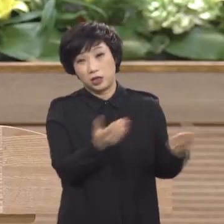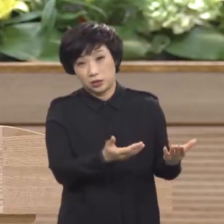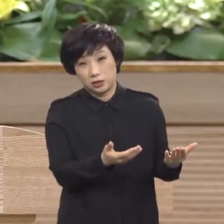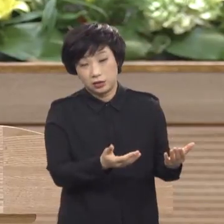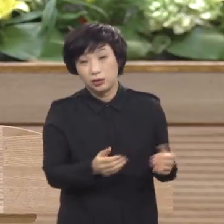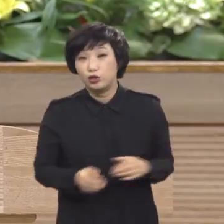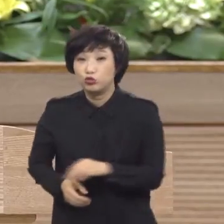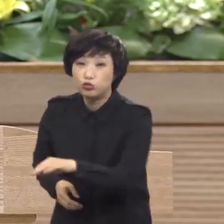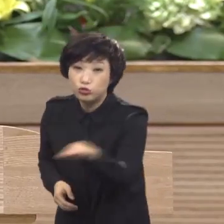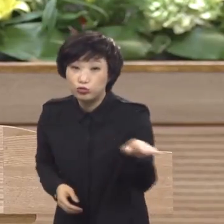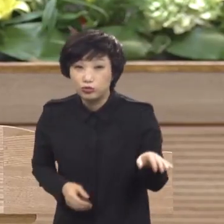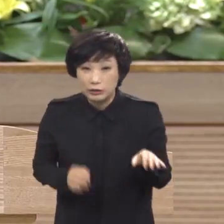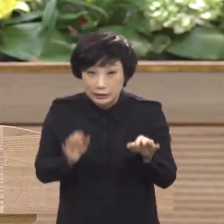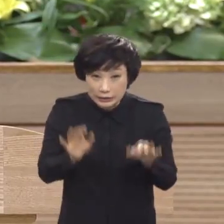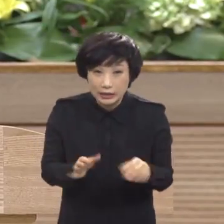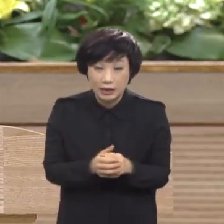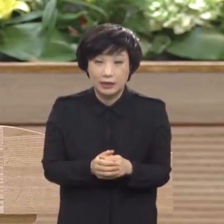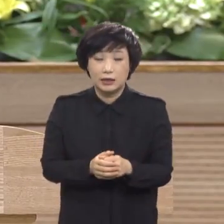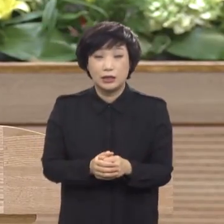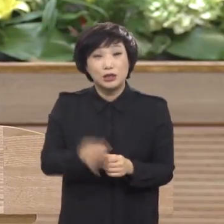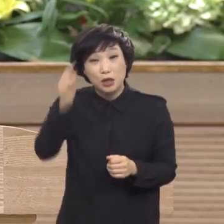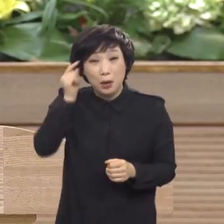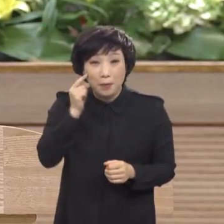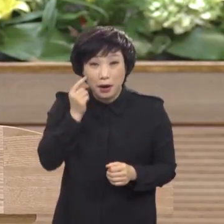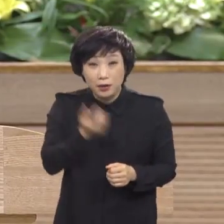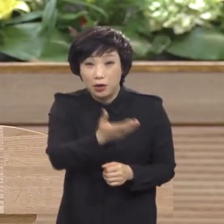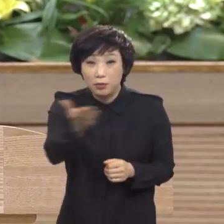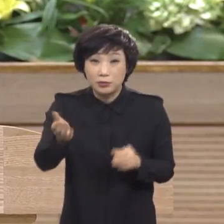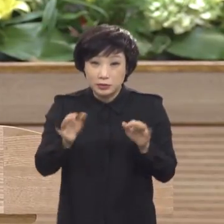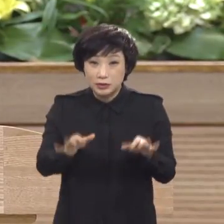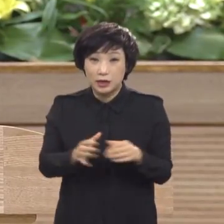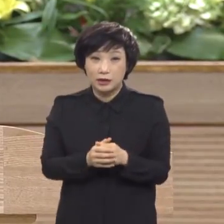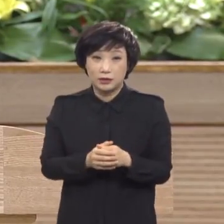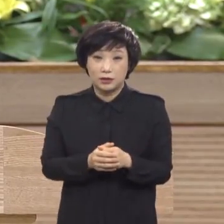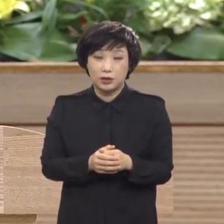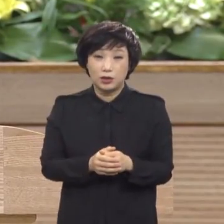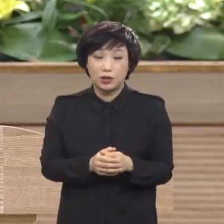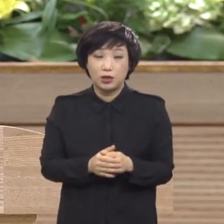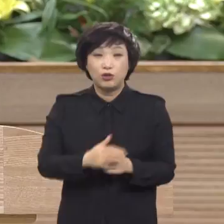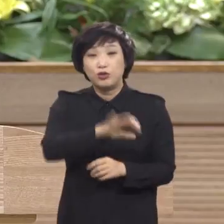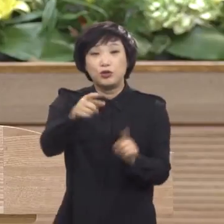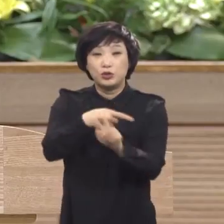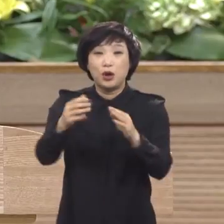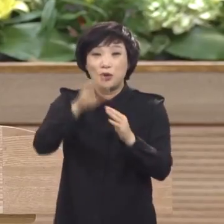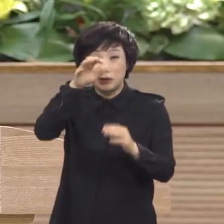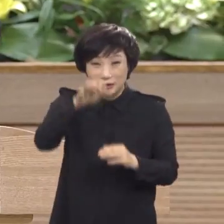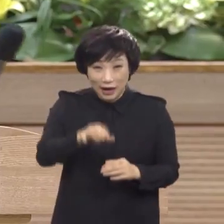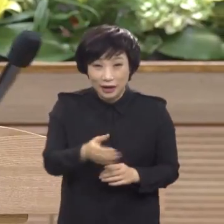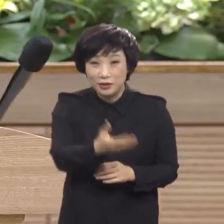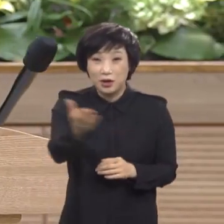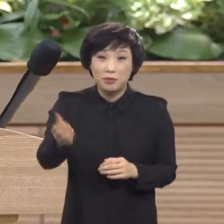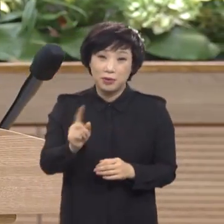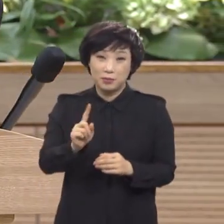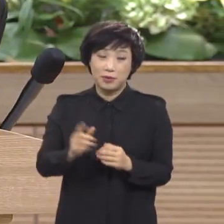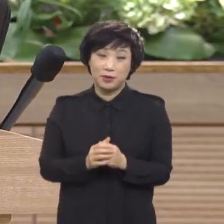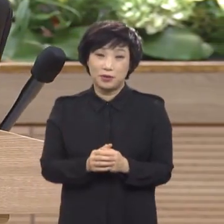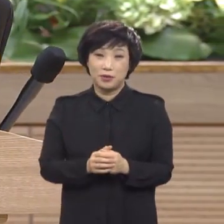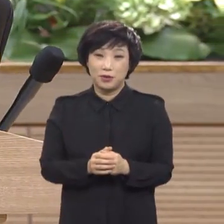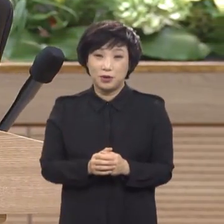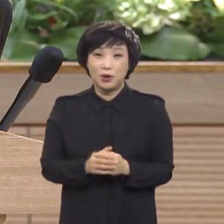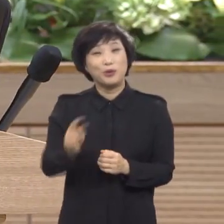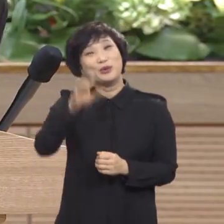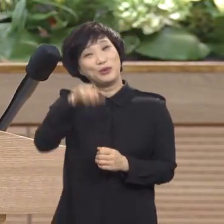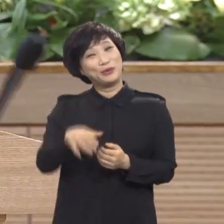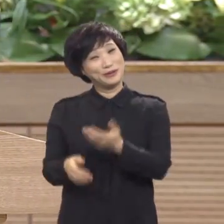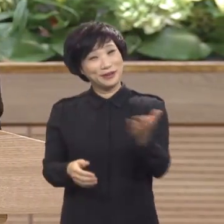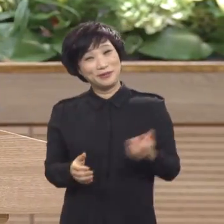그러니까 우리는 잘 우리가 생각할 것은 우리 교회가 바로 어떤